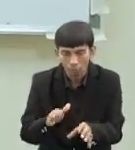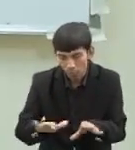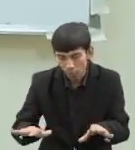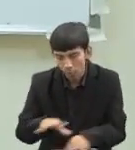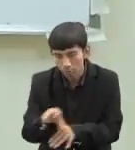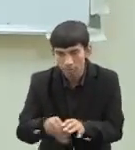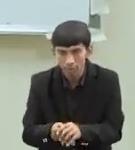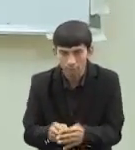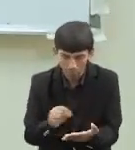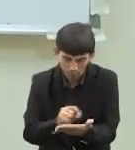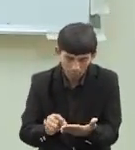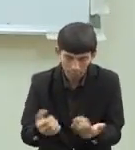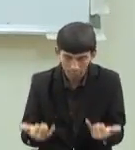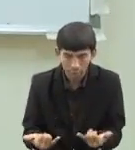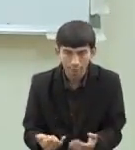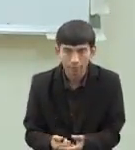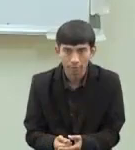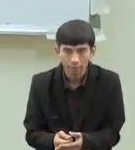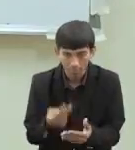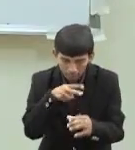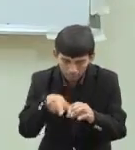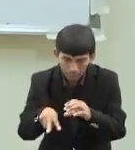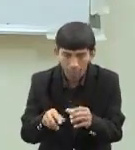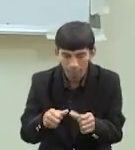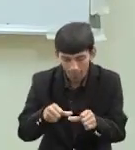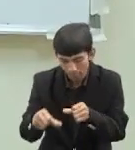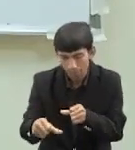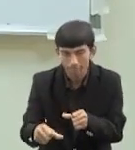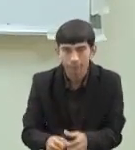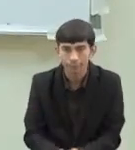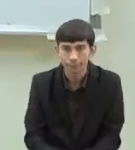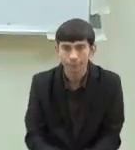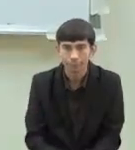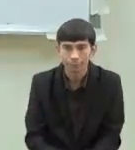con tạm ạ bình to cho mời nè kru nè con nè